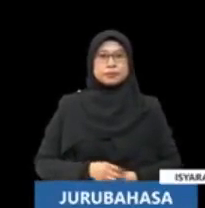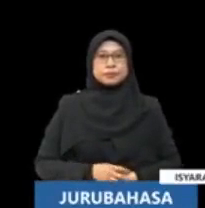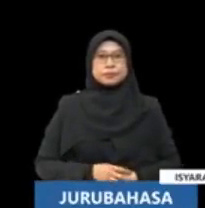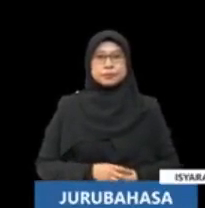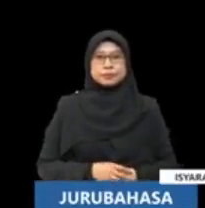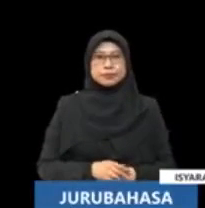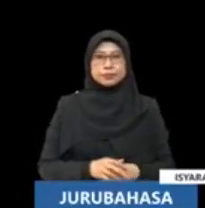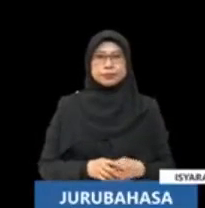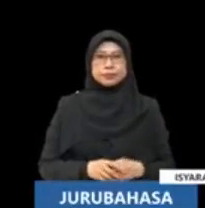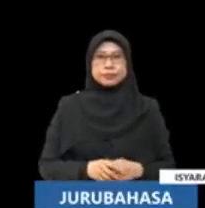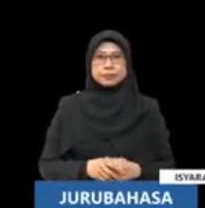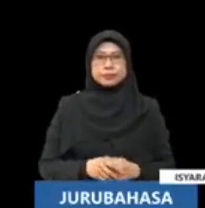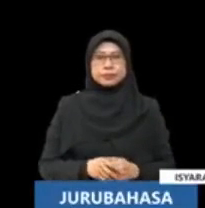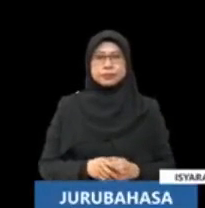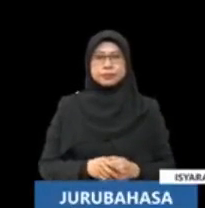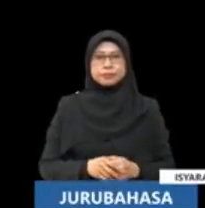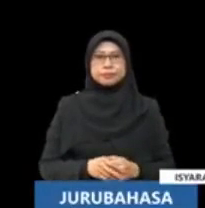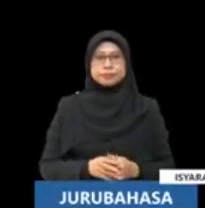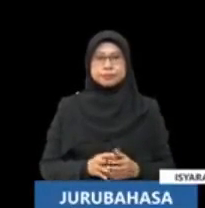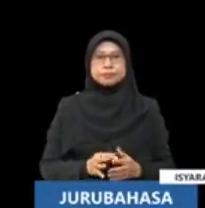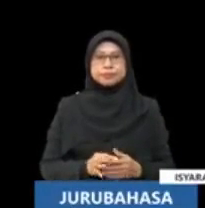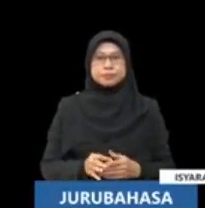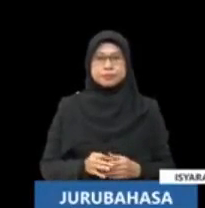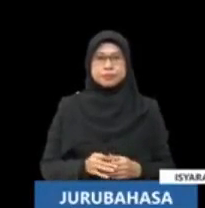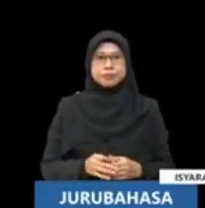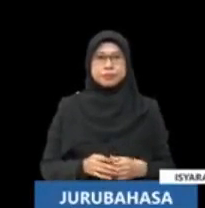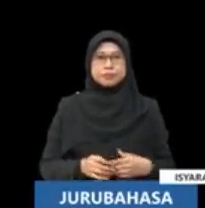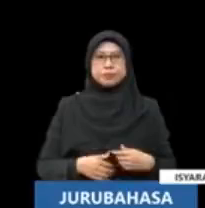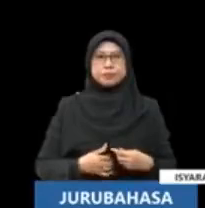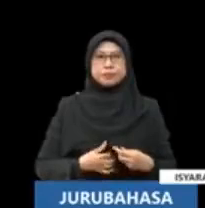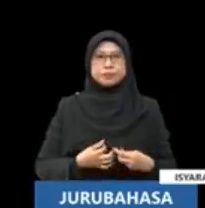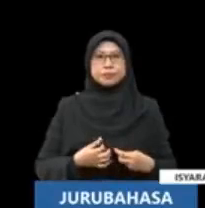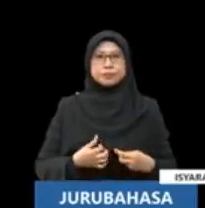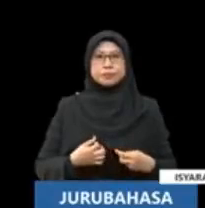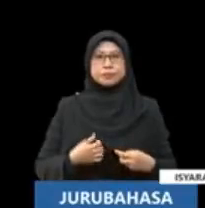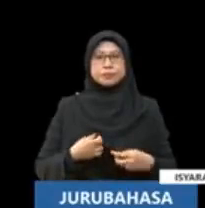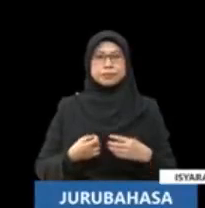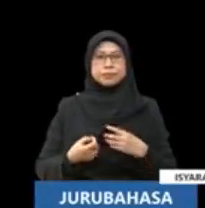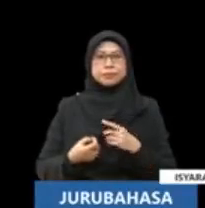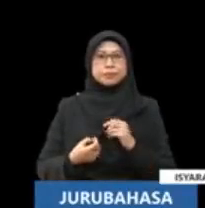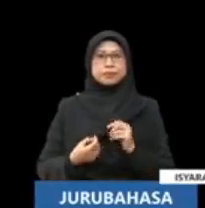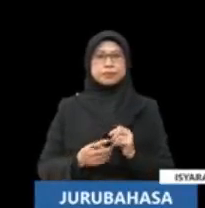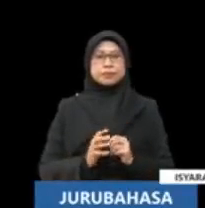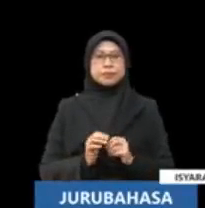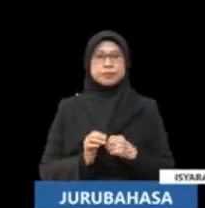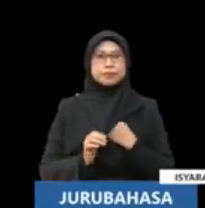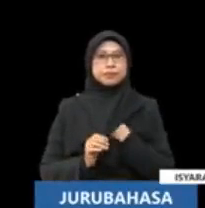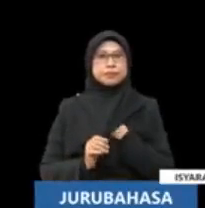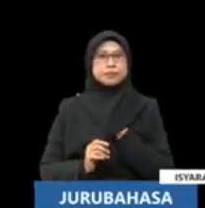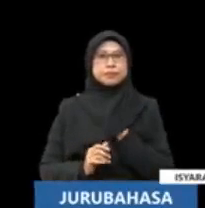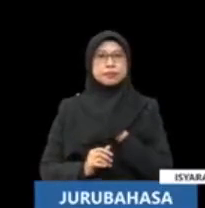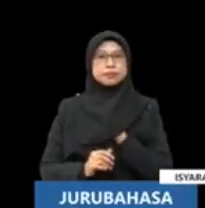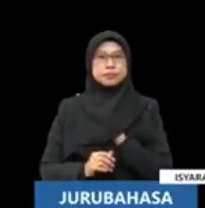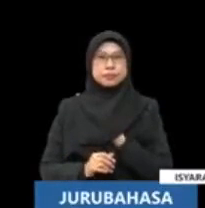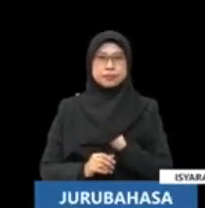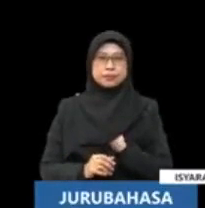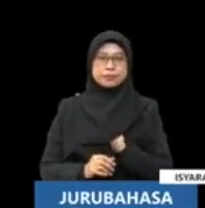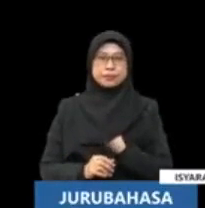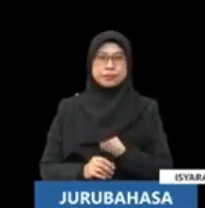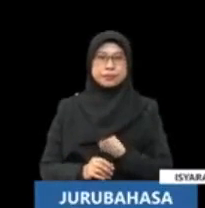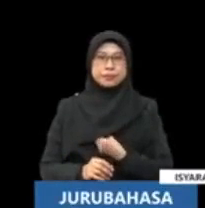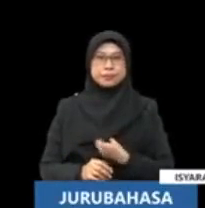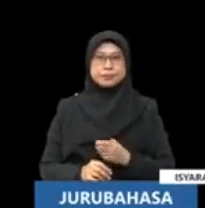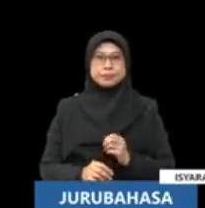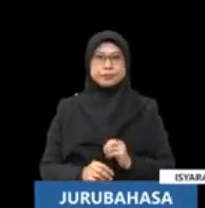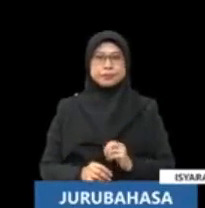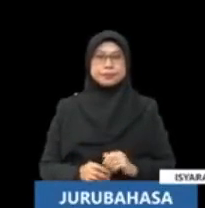sebagainya, supaya lebih jelas apabila saya bawa pindaan kepada 342 nanti agar mendapat